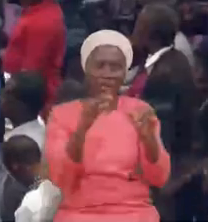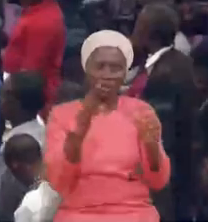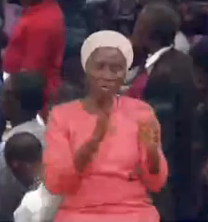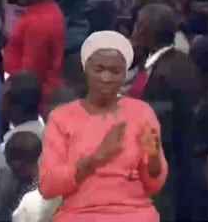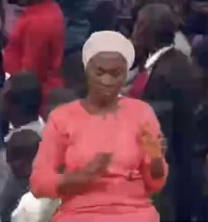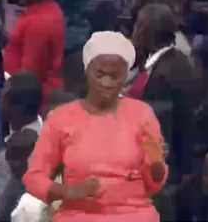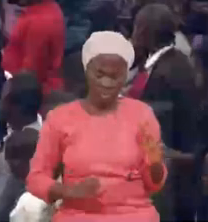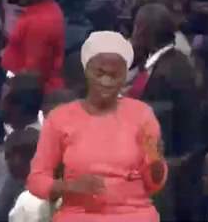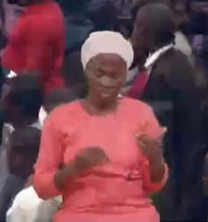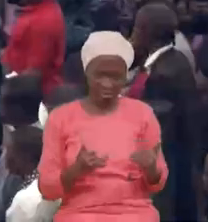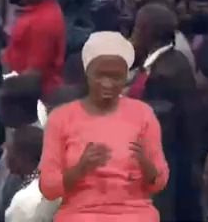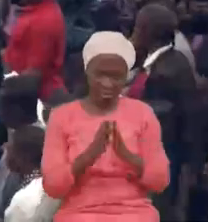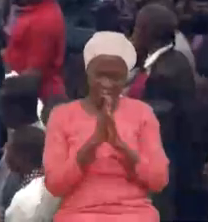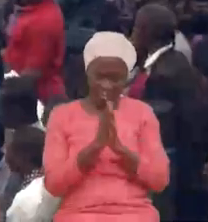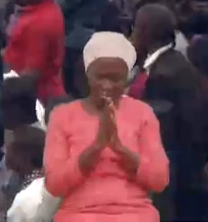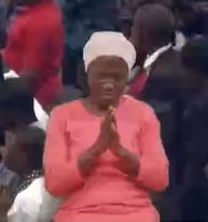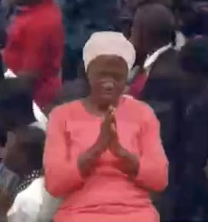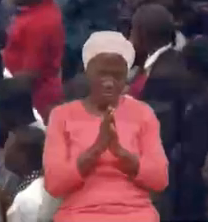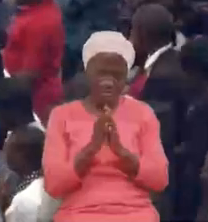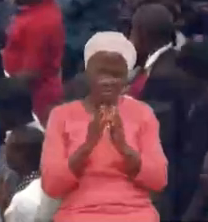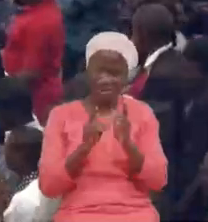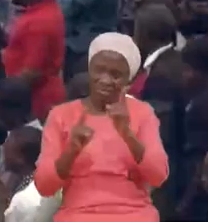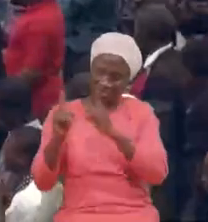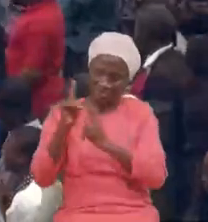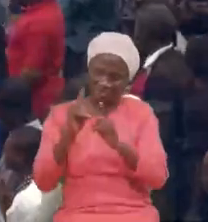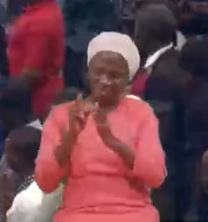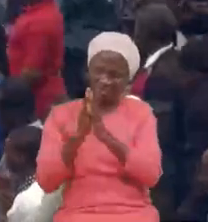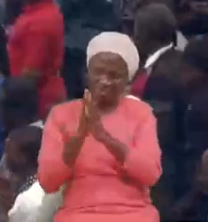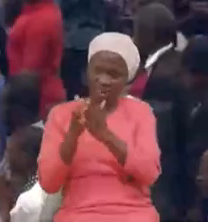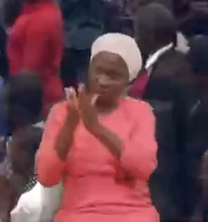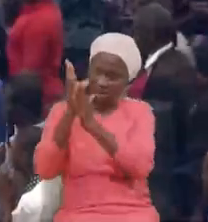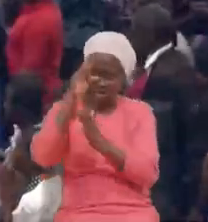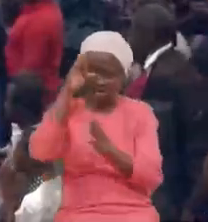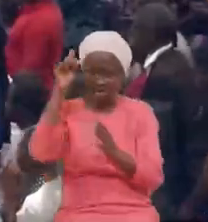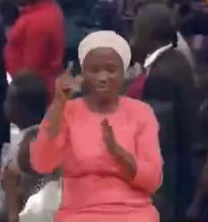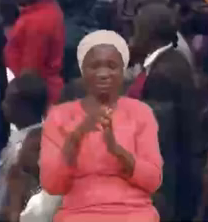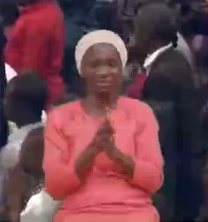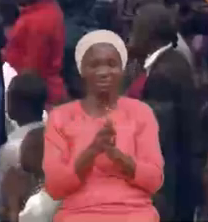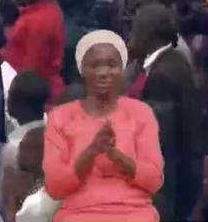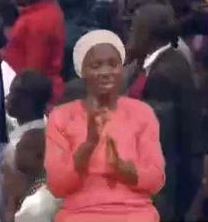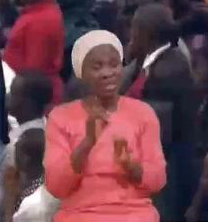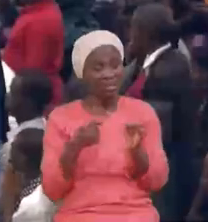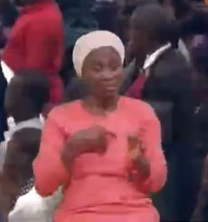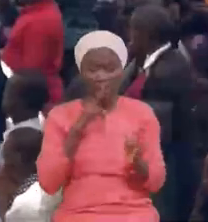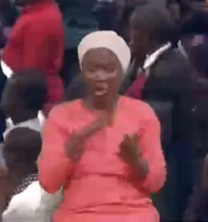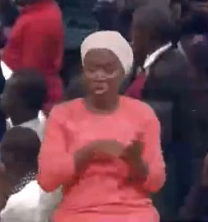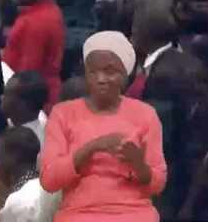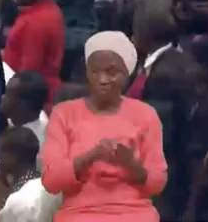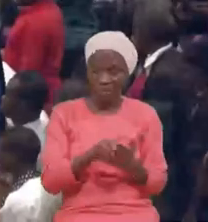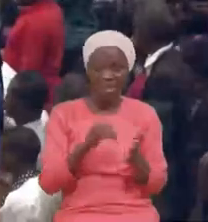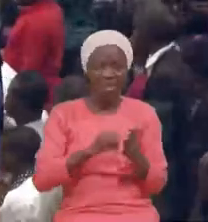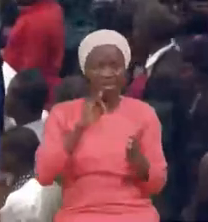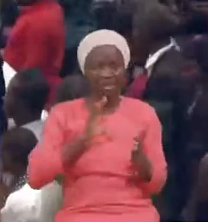Christ. Il faut lui parler. Il exauce la prière. Si nous sommes faibles, c'est notre